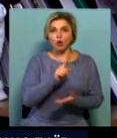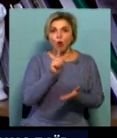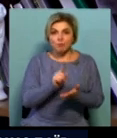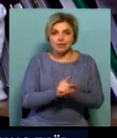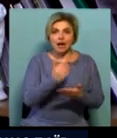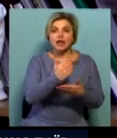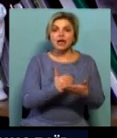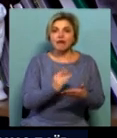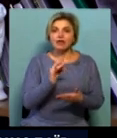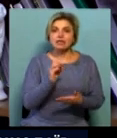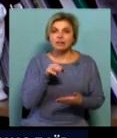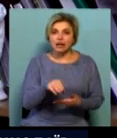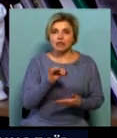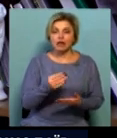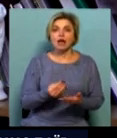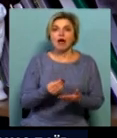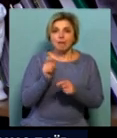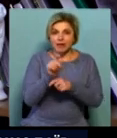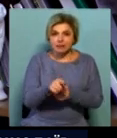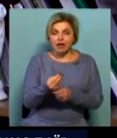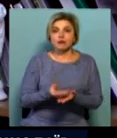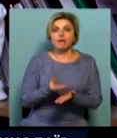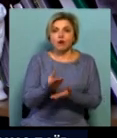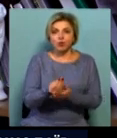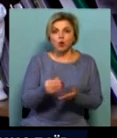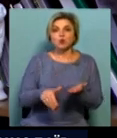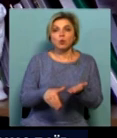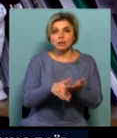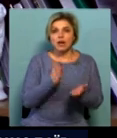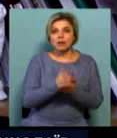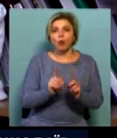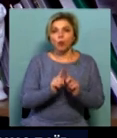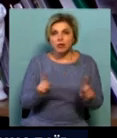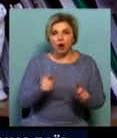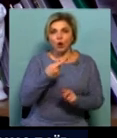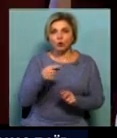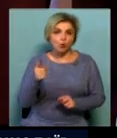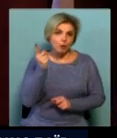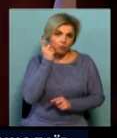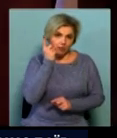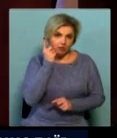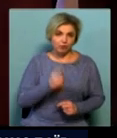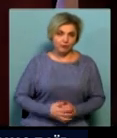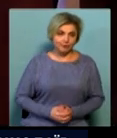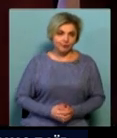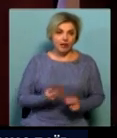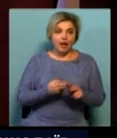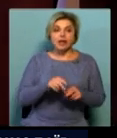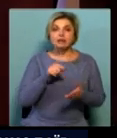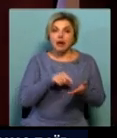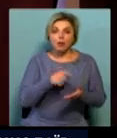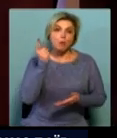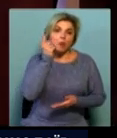реквізитом для призначення грошової субсидії є унікальний номер мобільного телефону. Саме